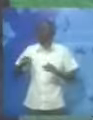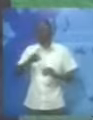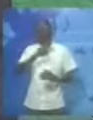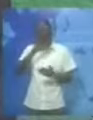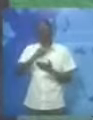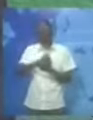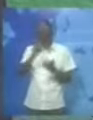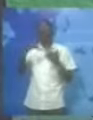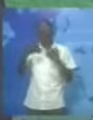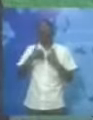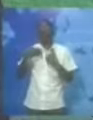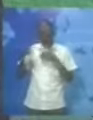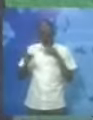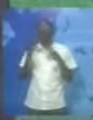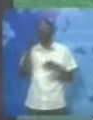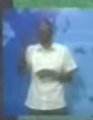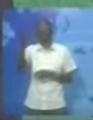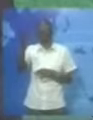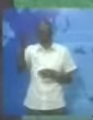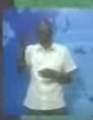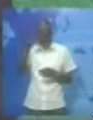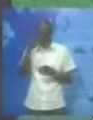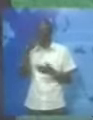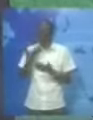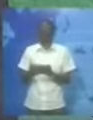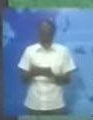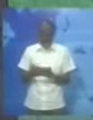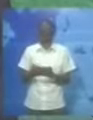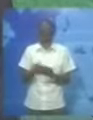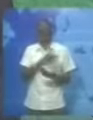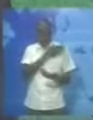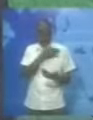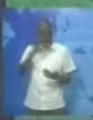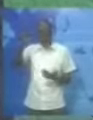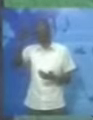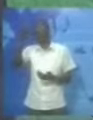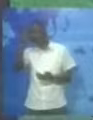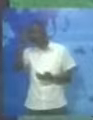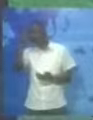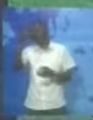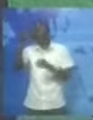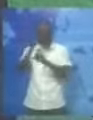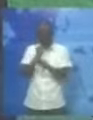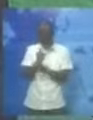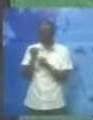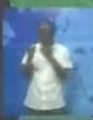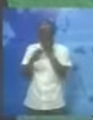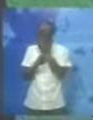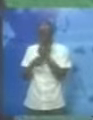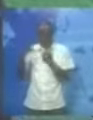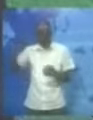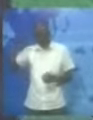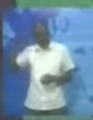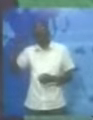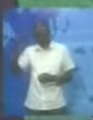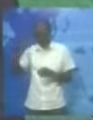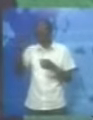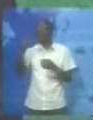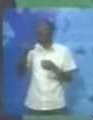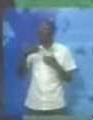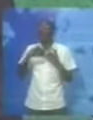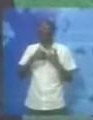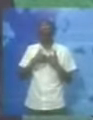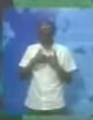qu'était la ferveur populaire. Je trouve ça formidable. Formidable aussi qu'un gouvernement prenne en main cette histoire qui date maintenant,